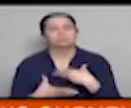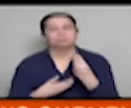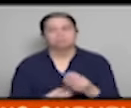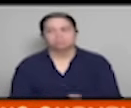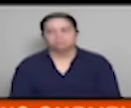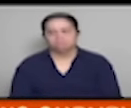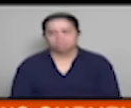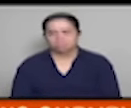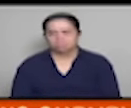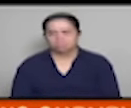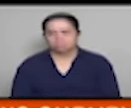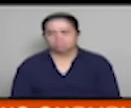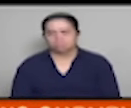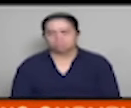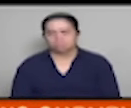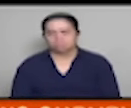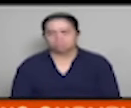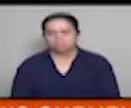lalabas dyan?